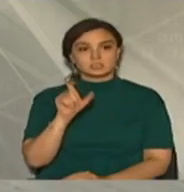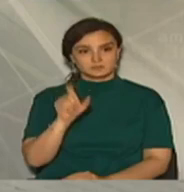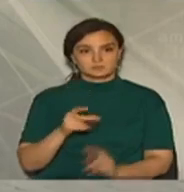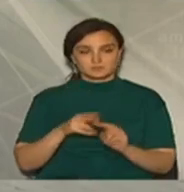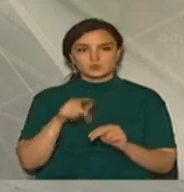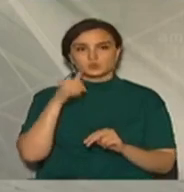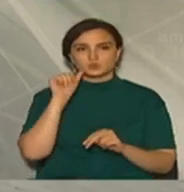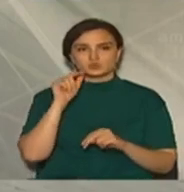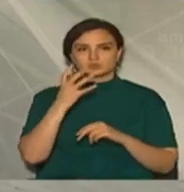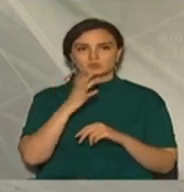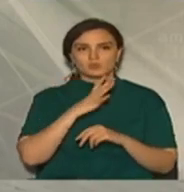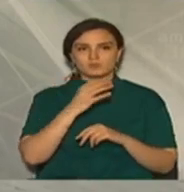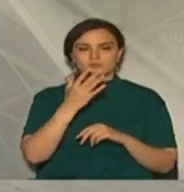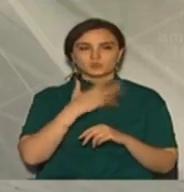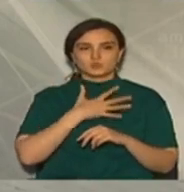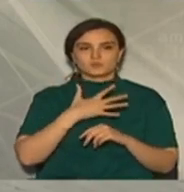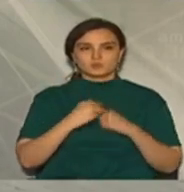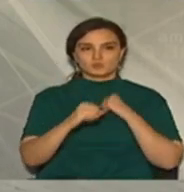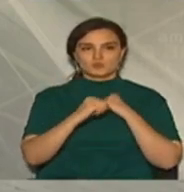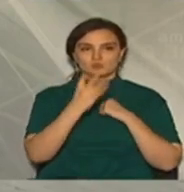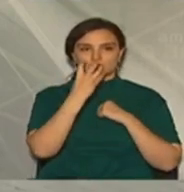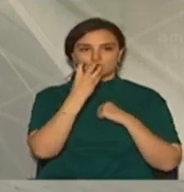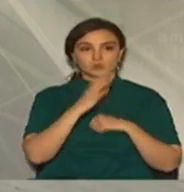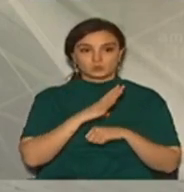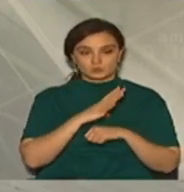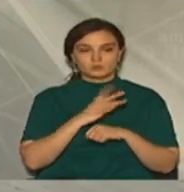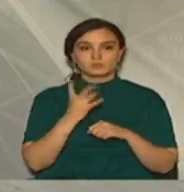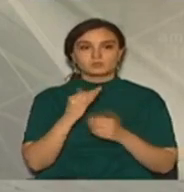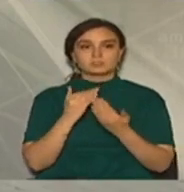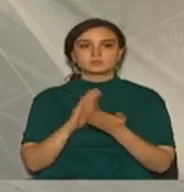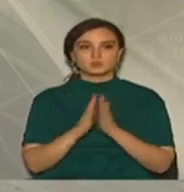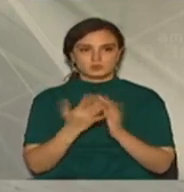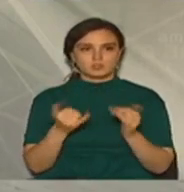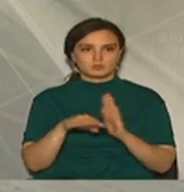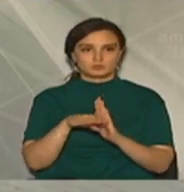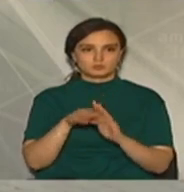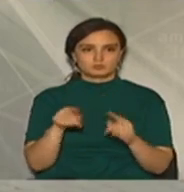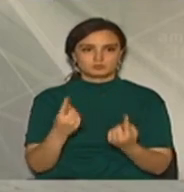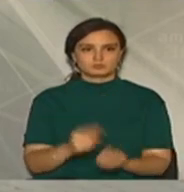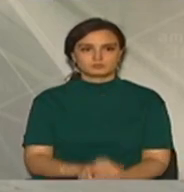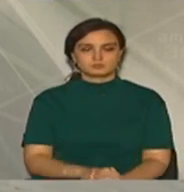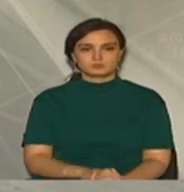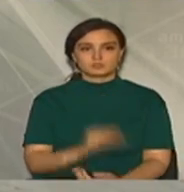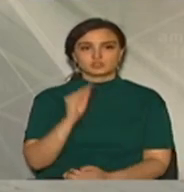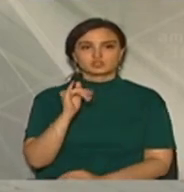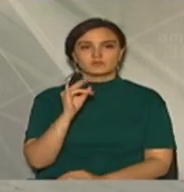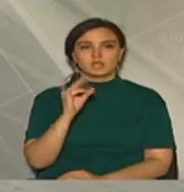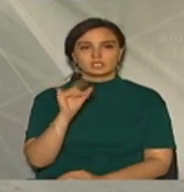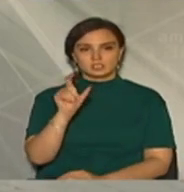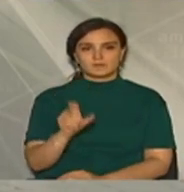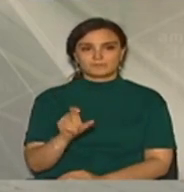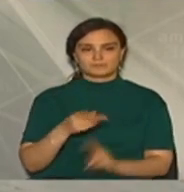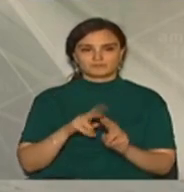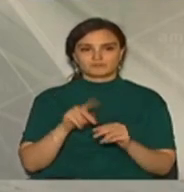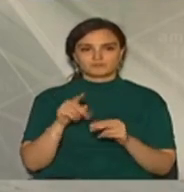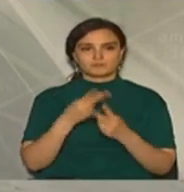ის გუშინ მართვით სუნთქვაზე იმყოფებოდა, ახლა კი, როგორც ექიმი განმარტავს, მისი მდგომარეობა არის გაუმჯობესებული. ჟვანიას კიდევ ერთხელ შეგახსენებთ, რომ